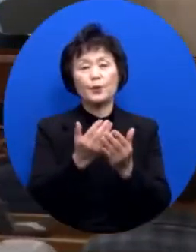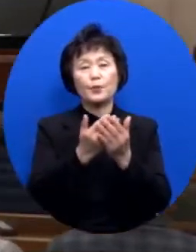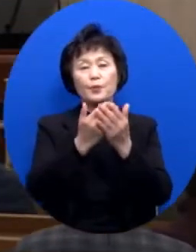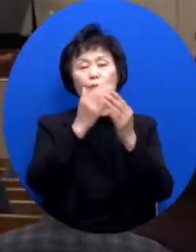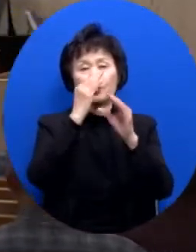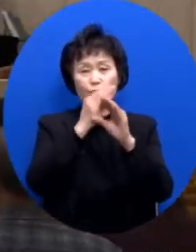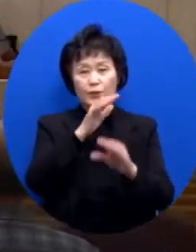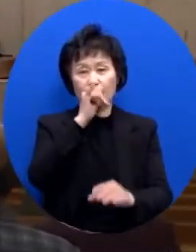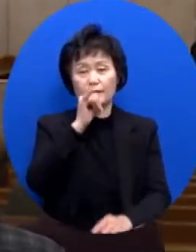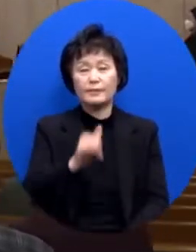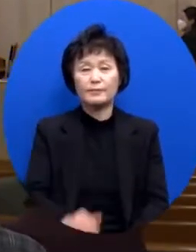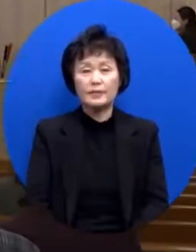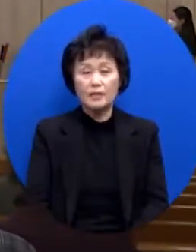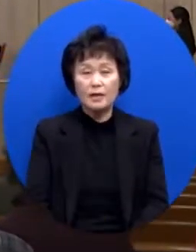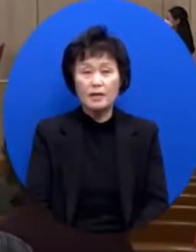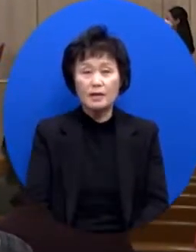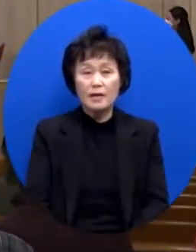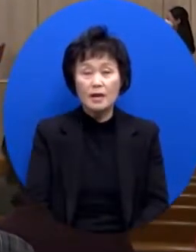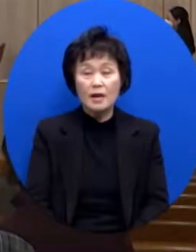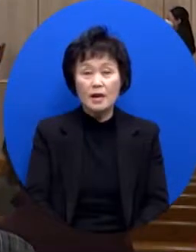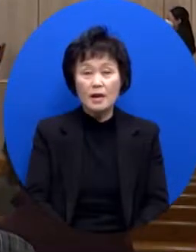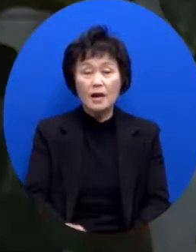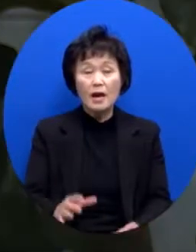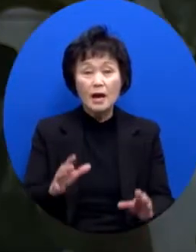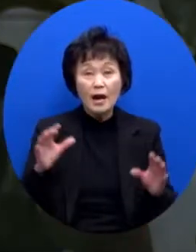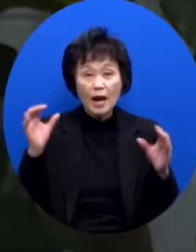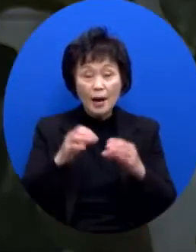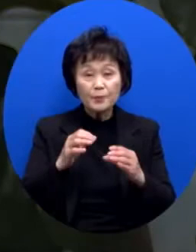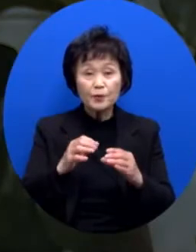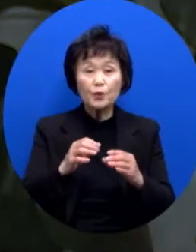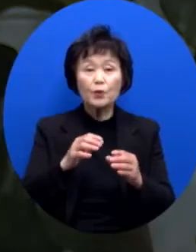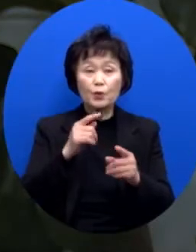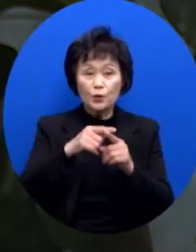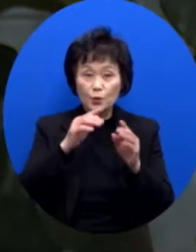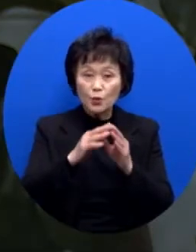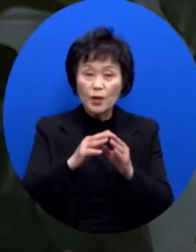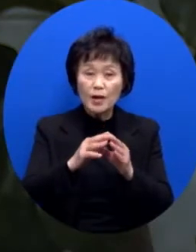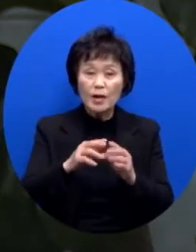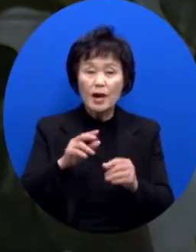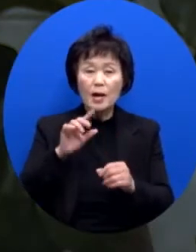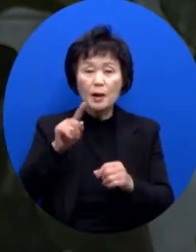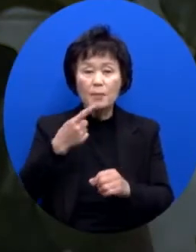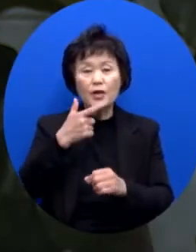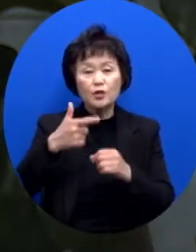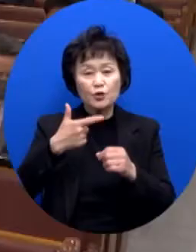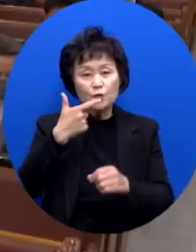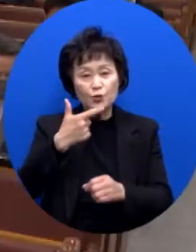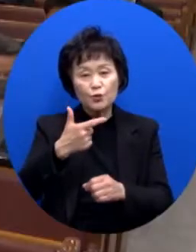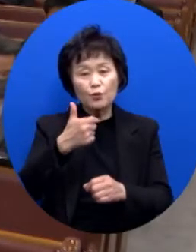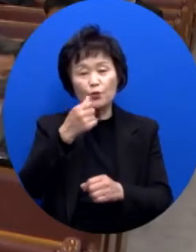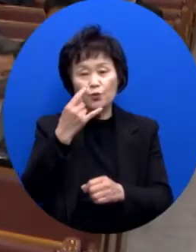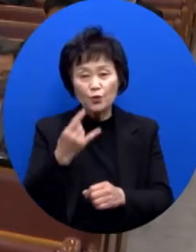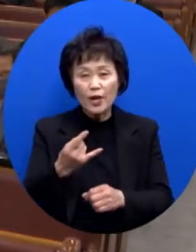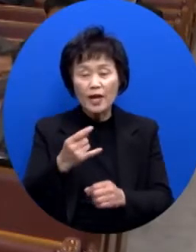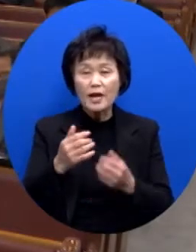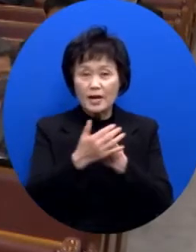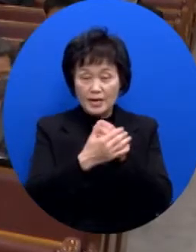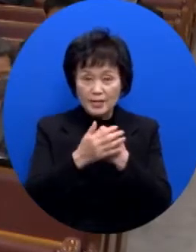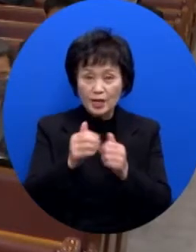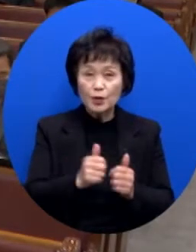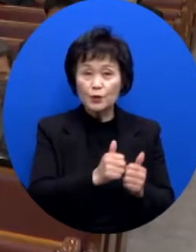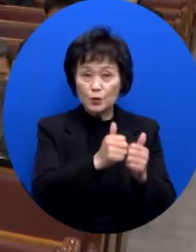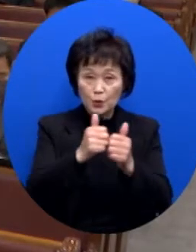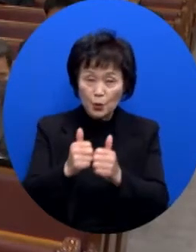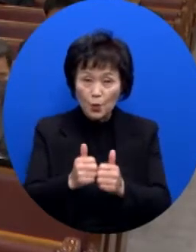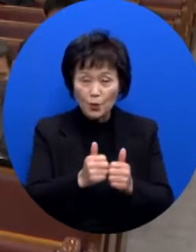대한예수교장로회 합동 서울 북로회가 제106회 총회를 맞아 은혜로운 동행기도 운동을 시작했습니다. 아름다운 동행이라는 주제로 말씀을